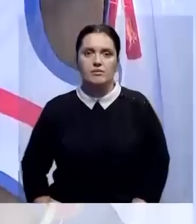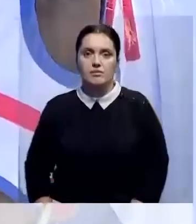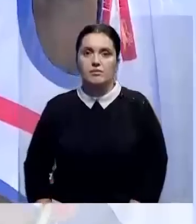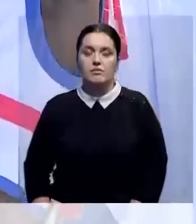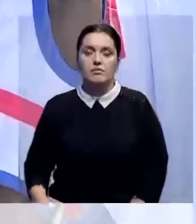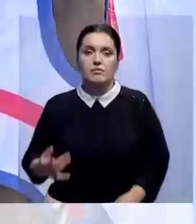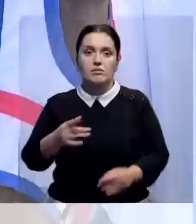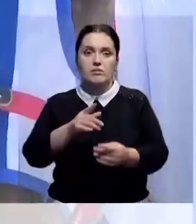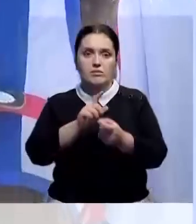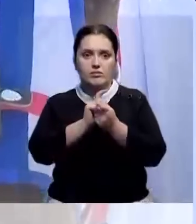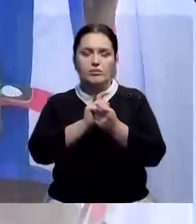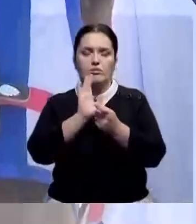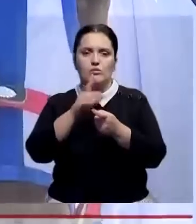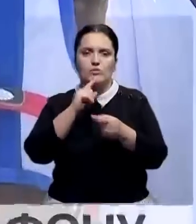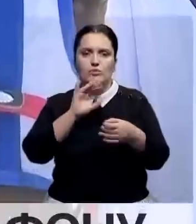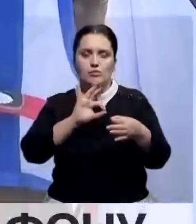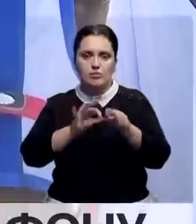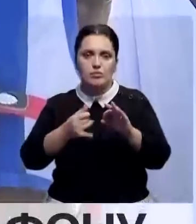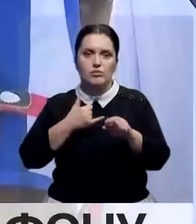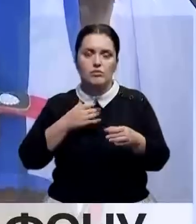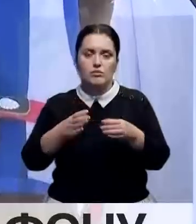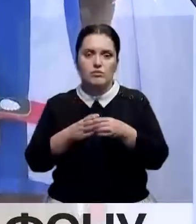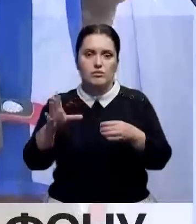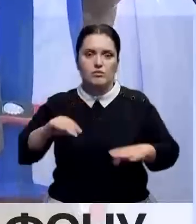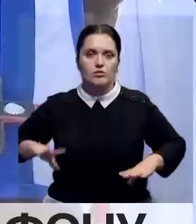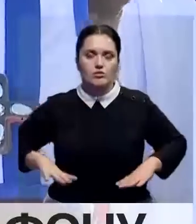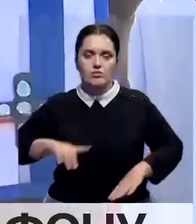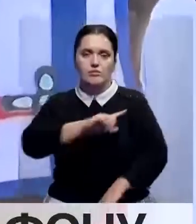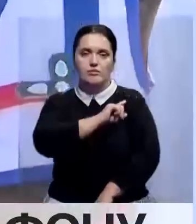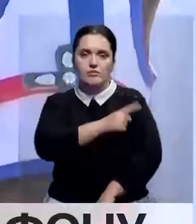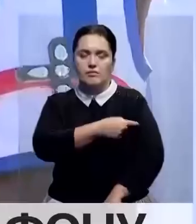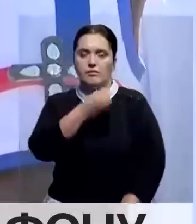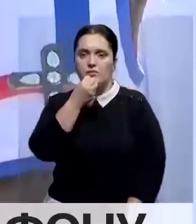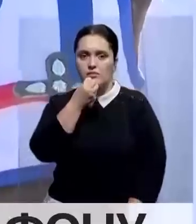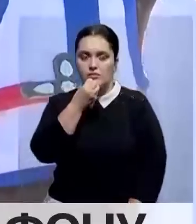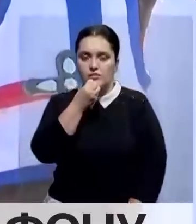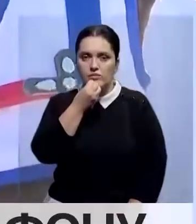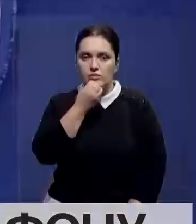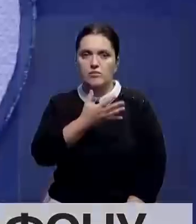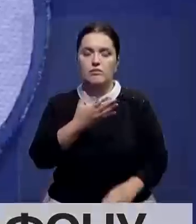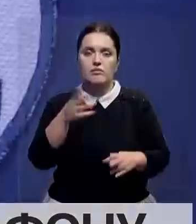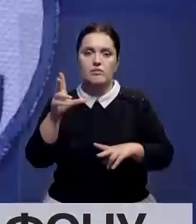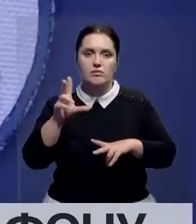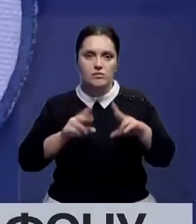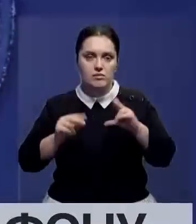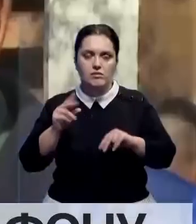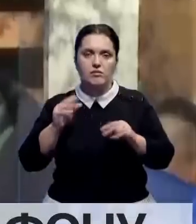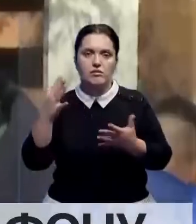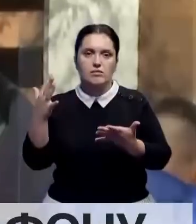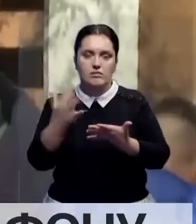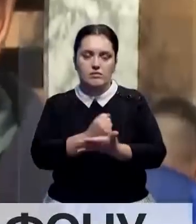Конечно, противостояние будет сложным. Но в нашей команде все лошади сильные, с хорошим потенциалом. Поэтому надеемся только на